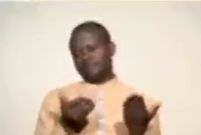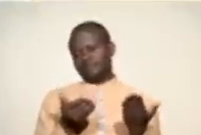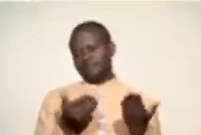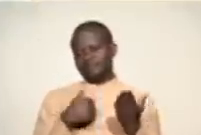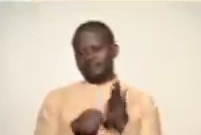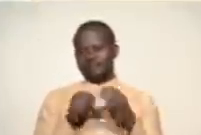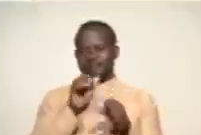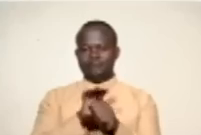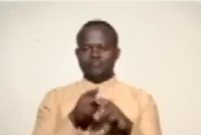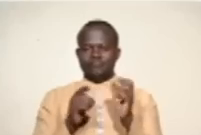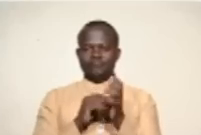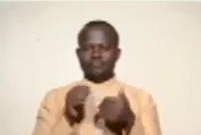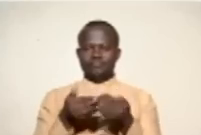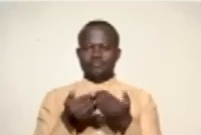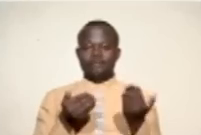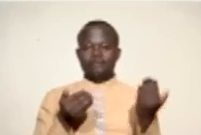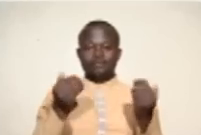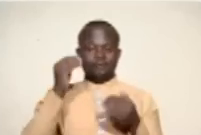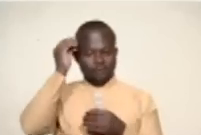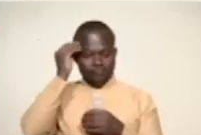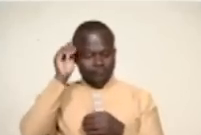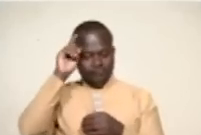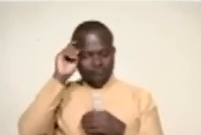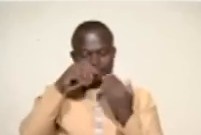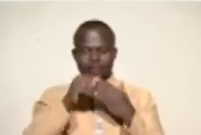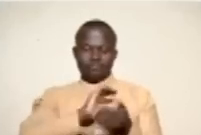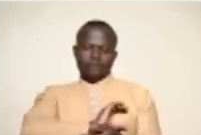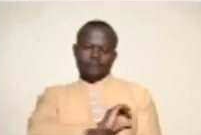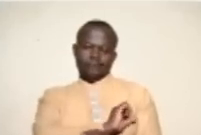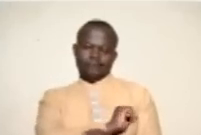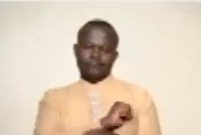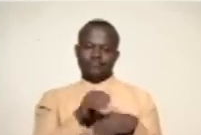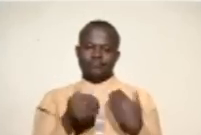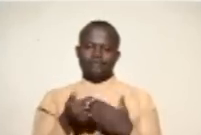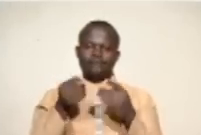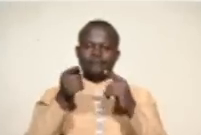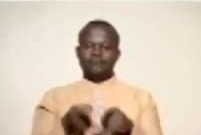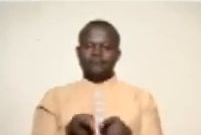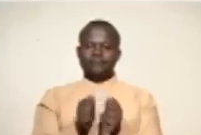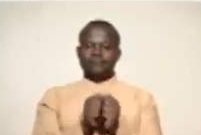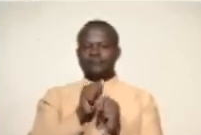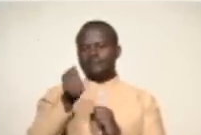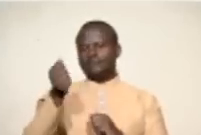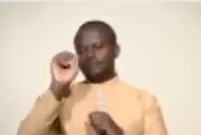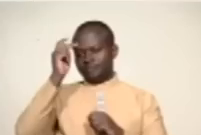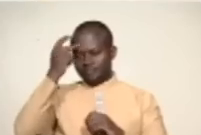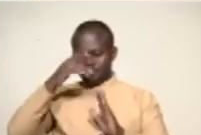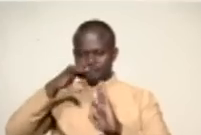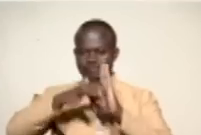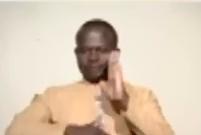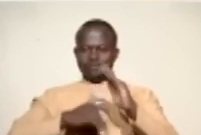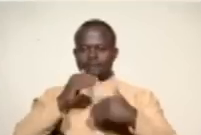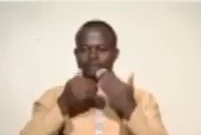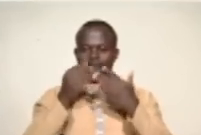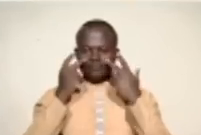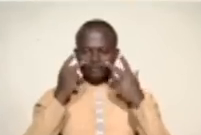rurugarijwe ndetse n'abatumva rero mwatuyanganya tukazazana politiki yimbitse yo